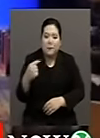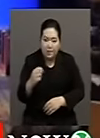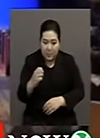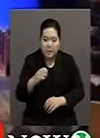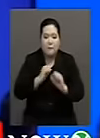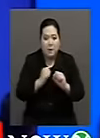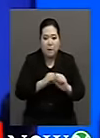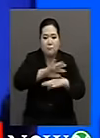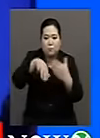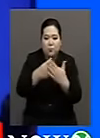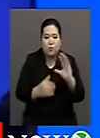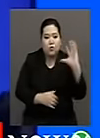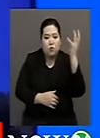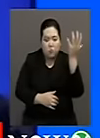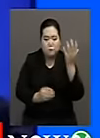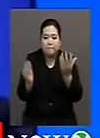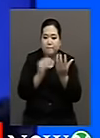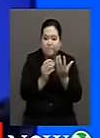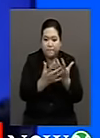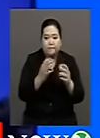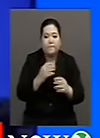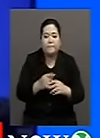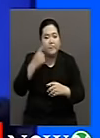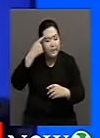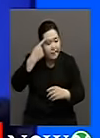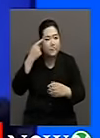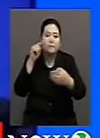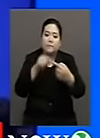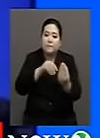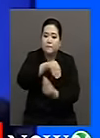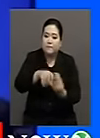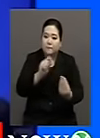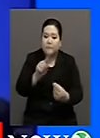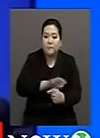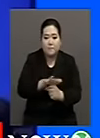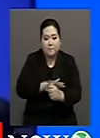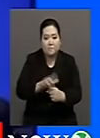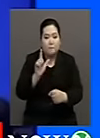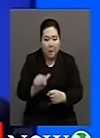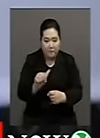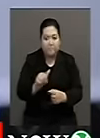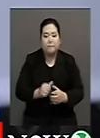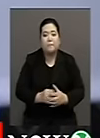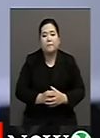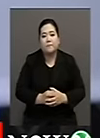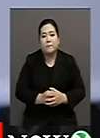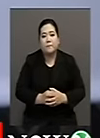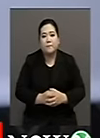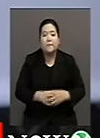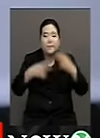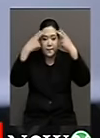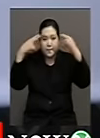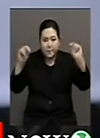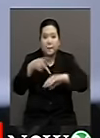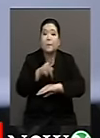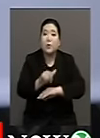โลกมากขึ้นที่สำคัญก็คือยังคงยึดหลักปรัชญาเศรษฐกิจพอเพียงเป็นพื้นฐานนะคะและที่สำคัญนายกรัฐมนตรีมี